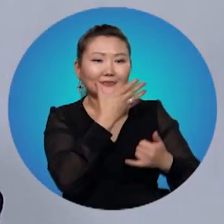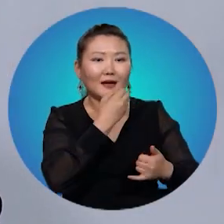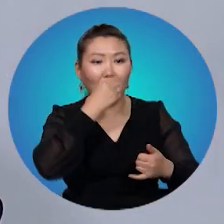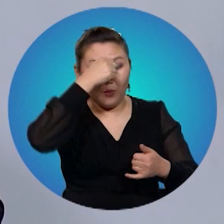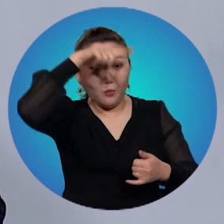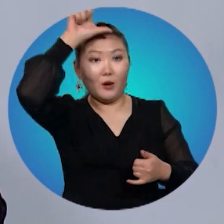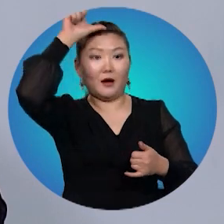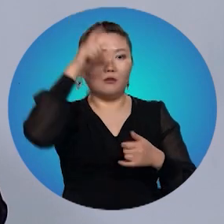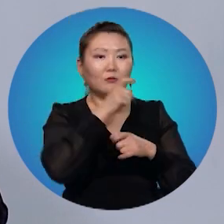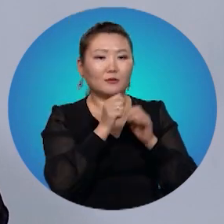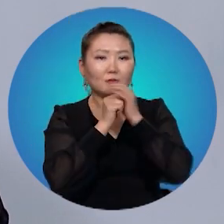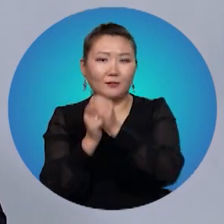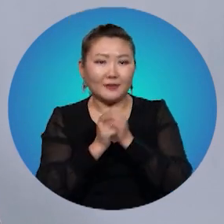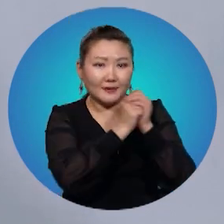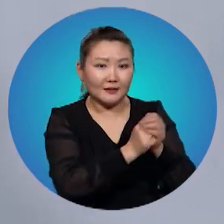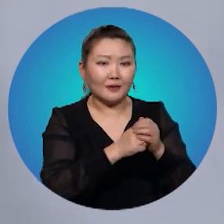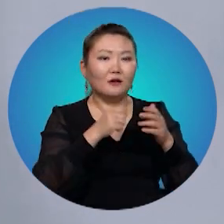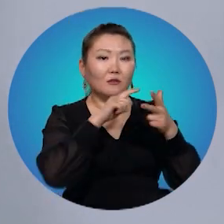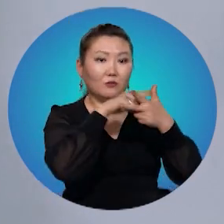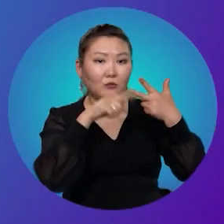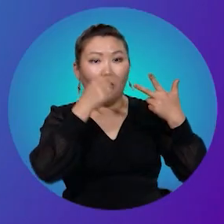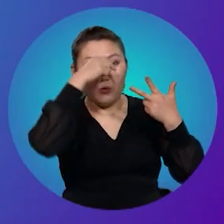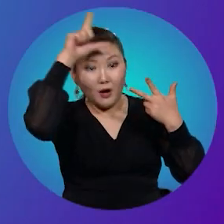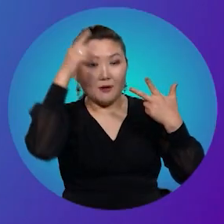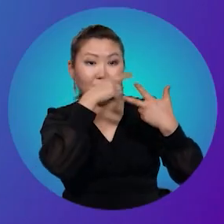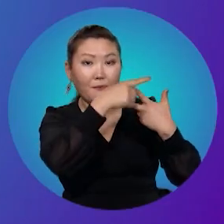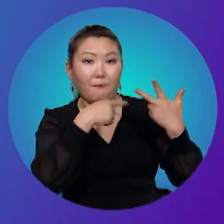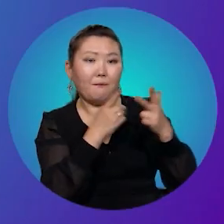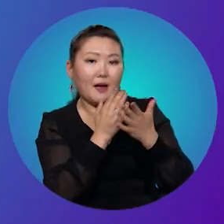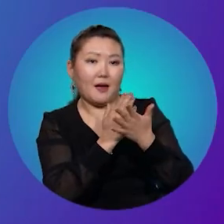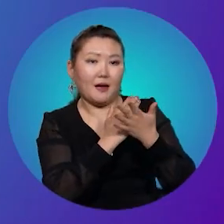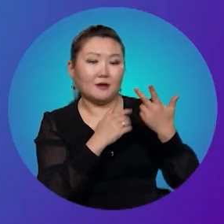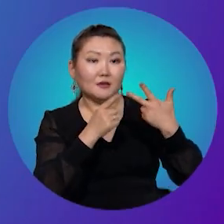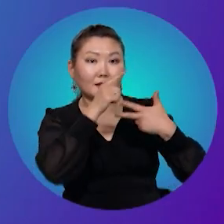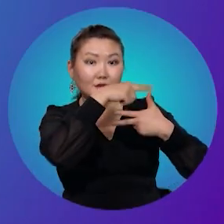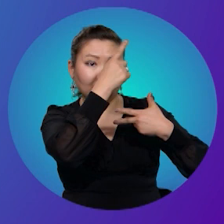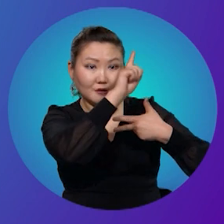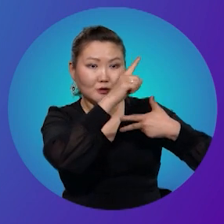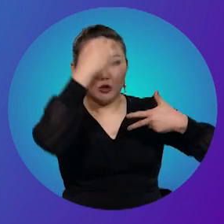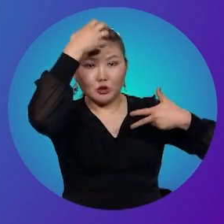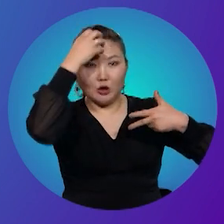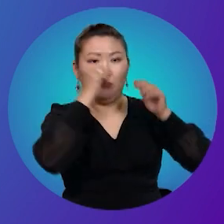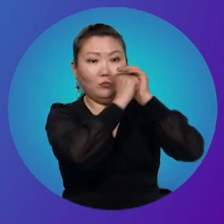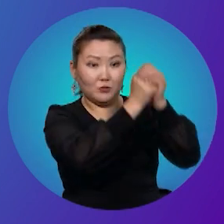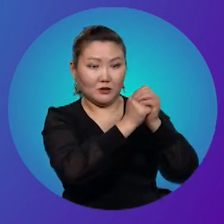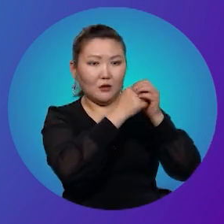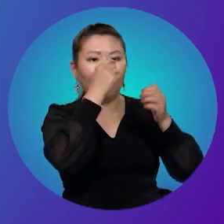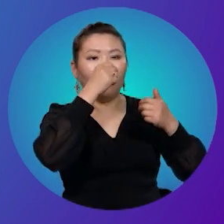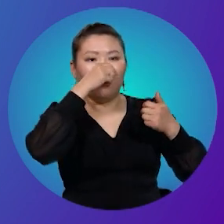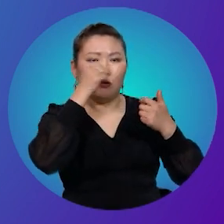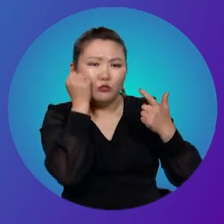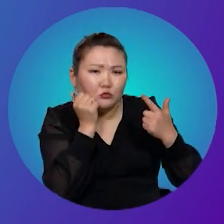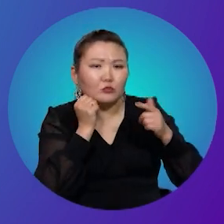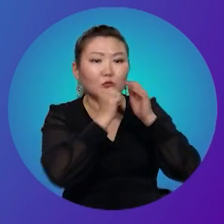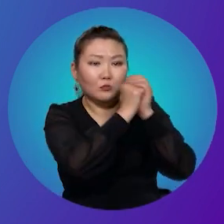дээдлэх монгол ёсыг гурван цогц ухаанд хуваан авч үздэг юм байна. За, төрөө дээдлэн хүндлэх ухаан, өвгөт өтгсөн дээдлэн хүндлэх